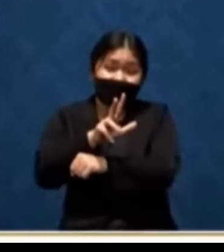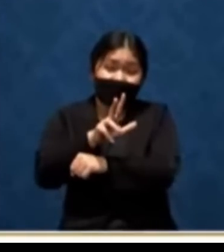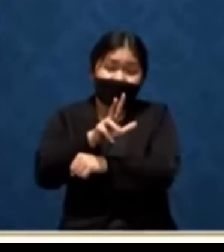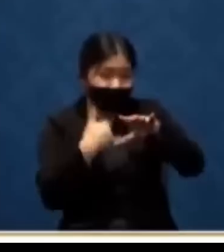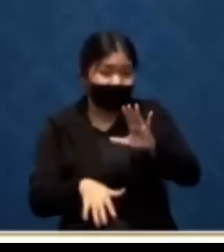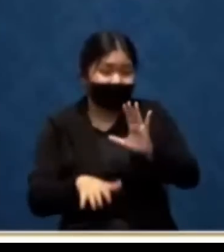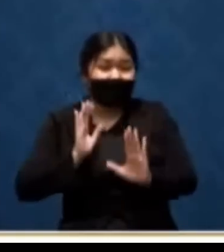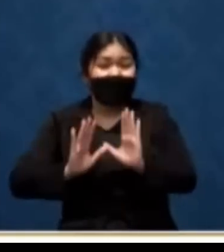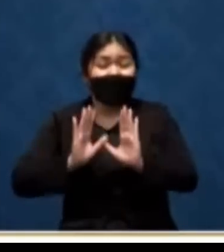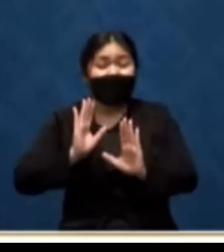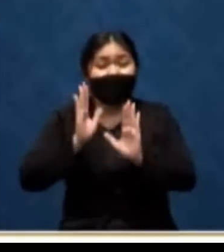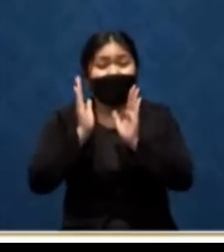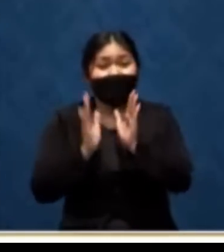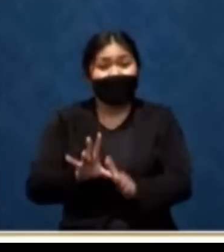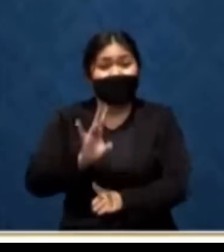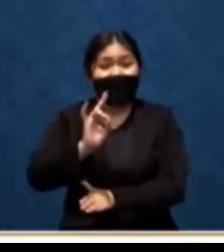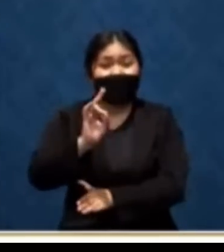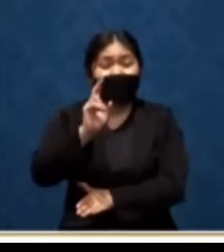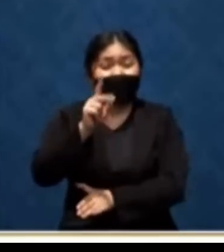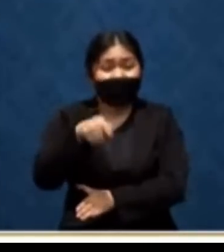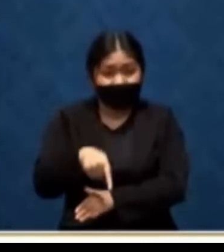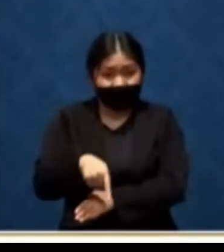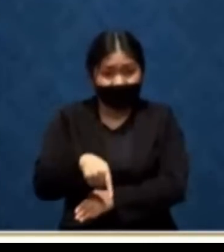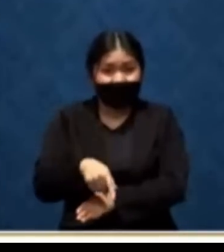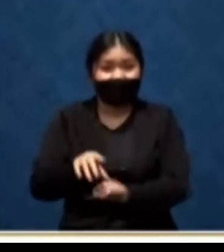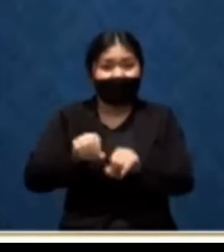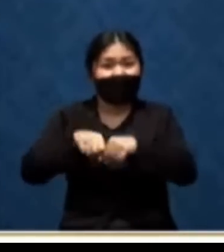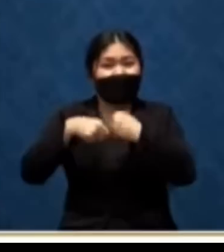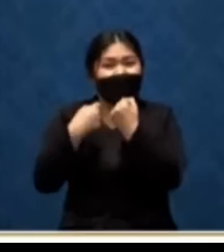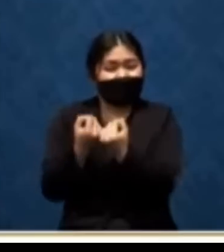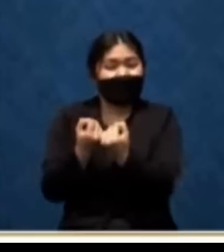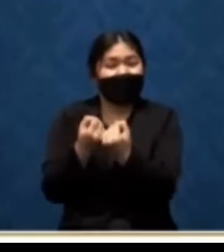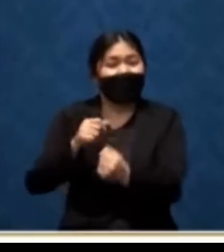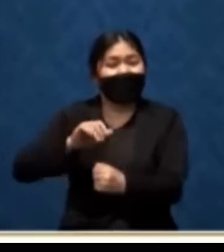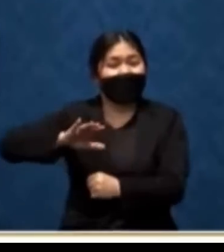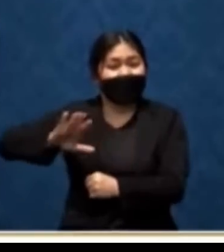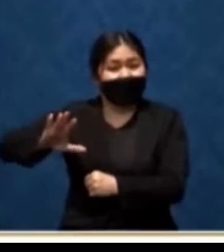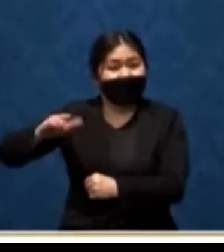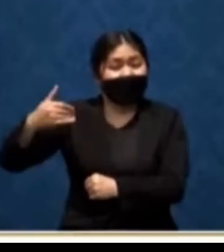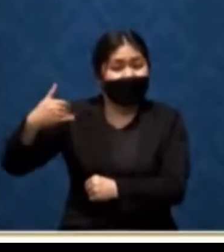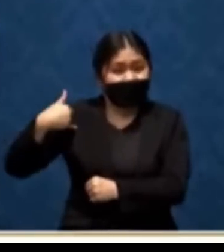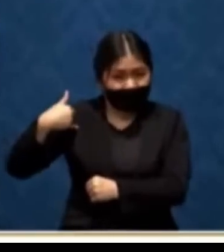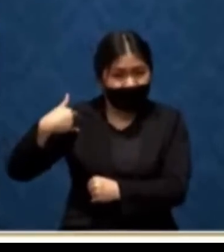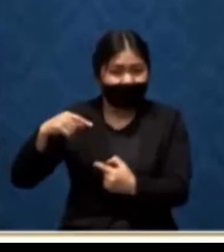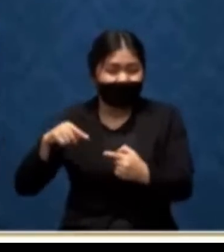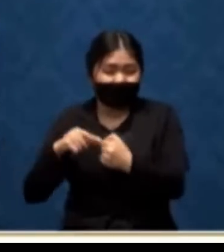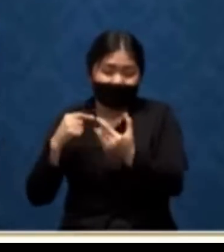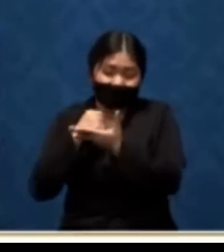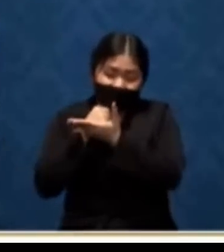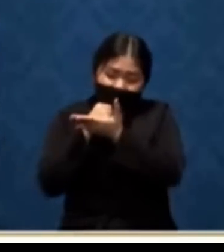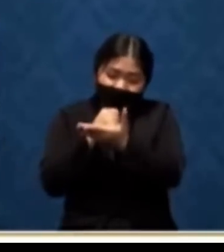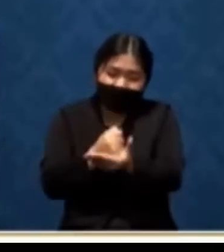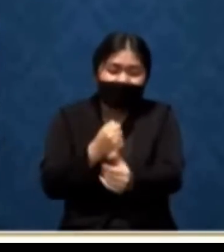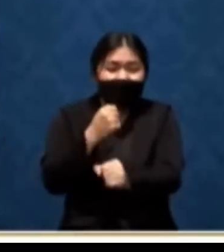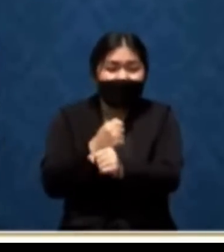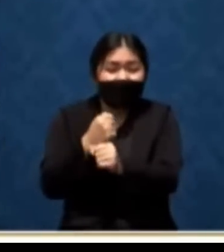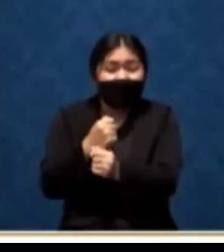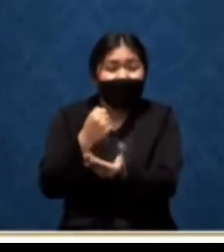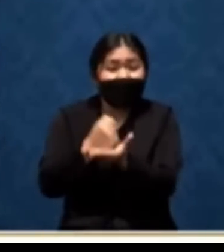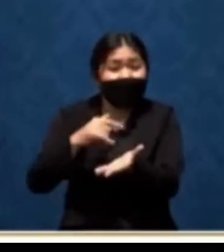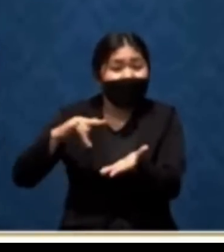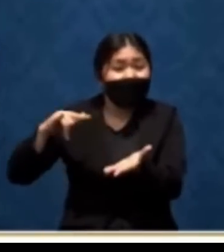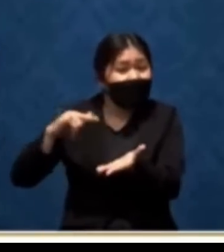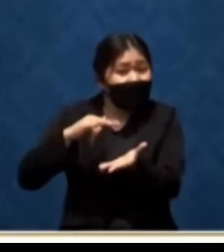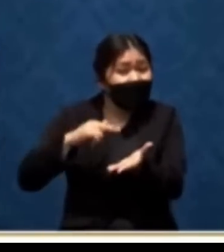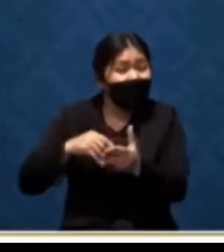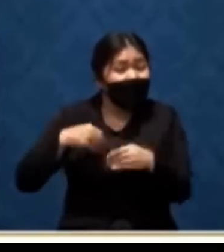คนแล้วสมาคมของหยูซินฉีที่ระบุเรื่องช่วยทำวีซ่าให้คนจีนมี